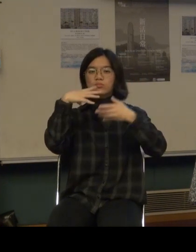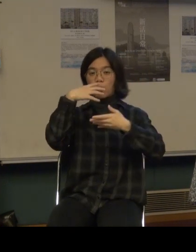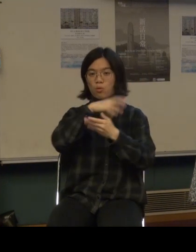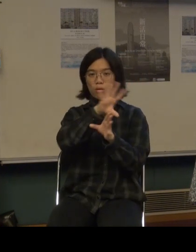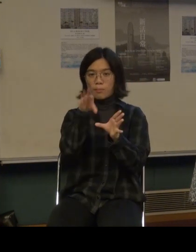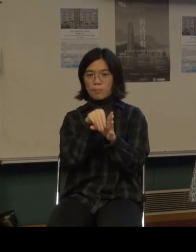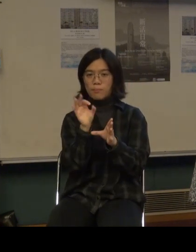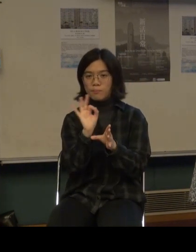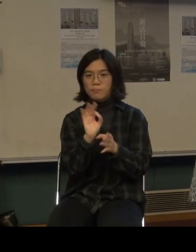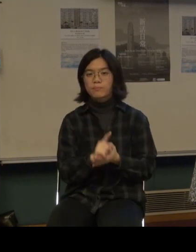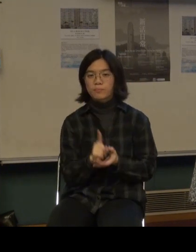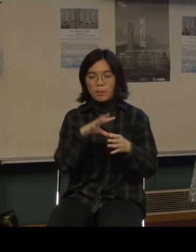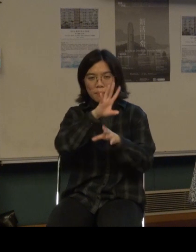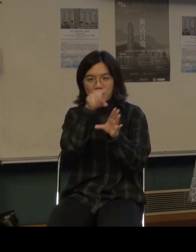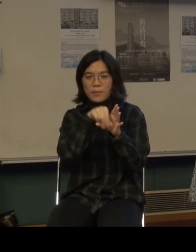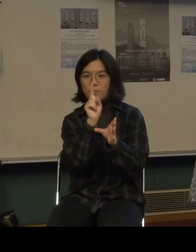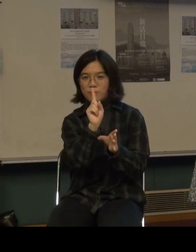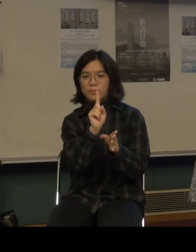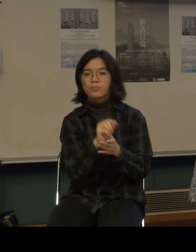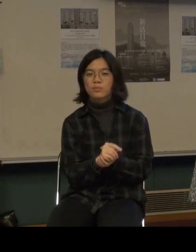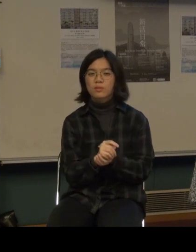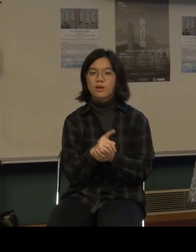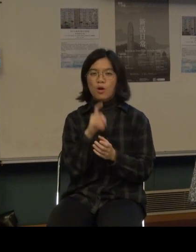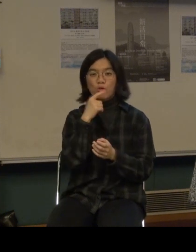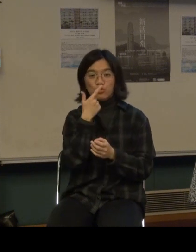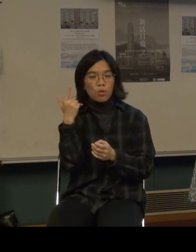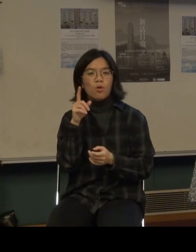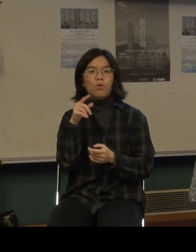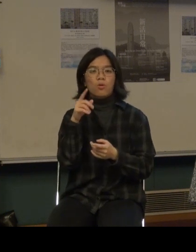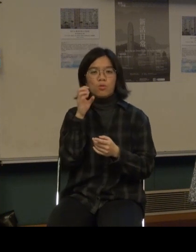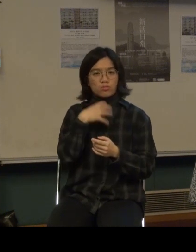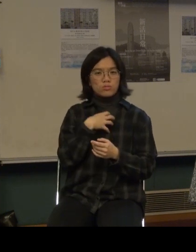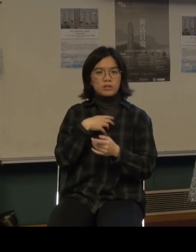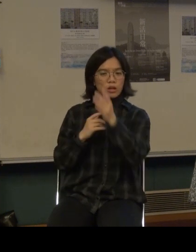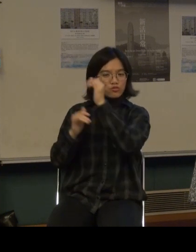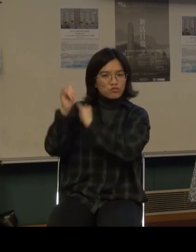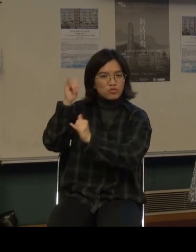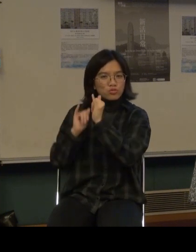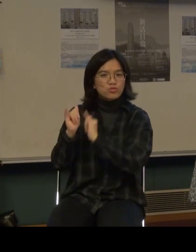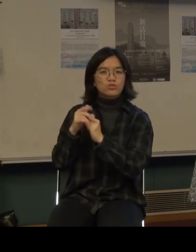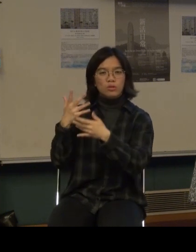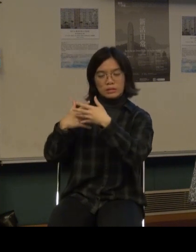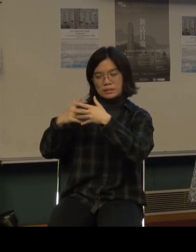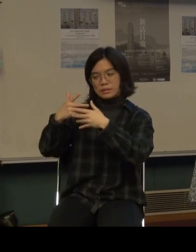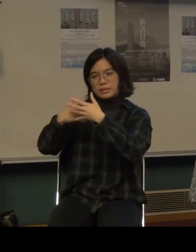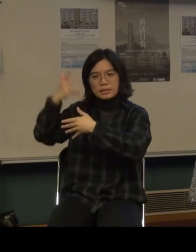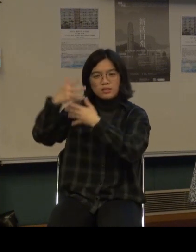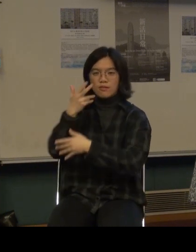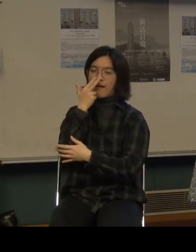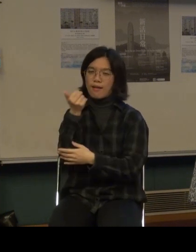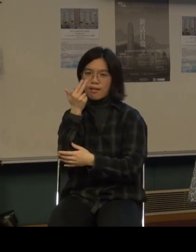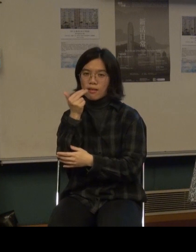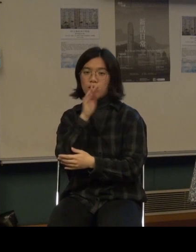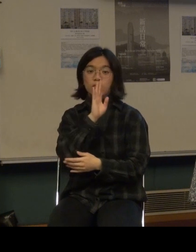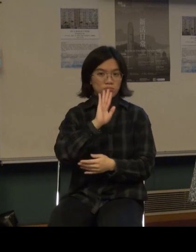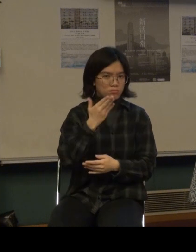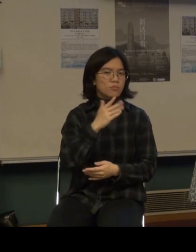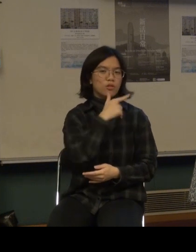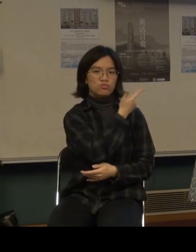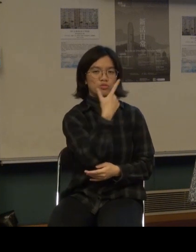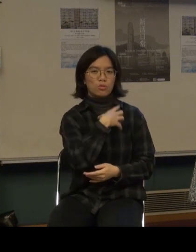呢就會覺得古典建築是漂亮一點，但有很多人就會覺得現在新興剛剛出現的現代建